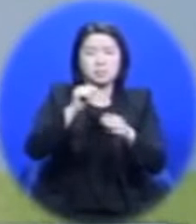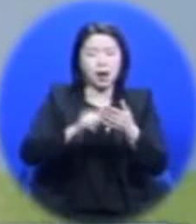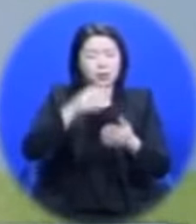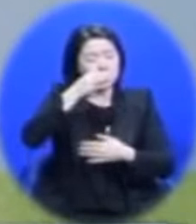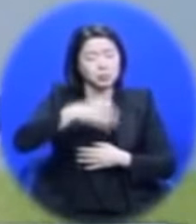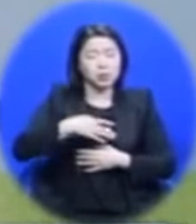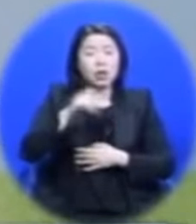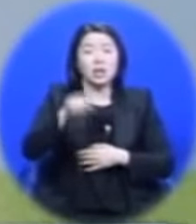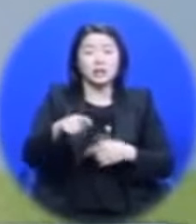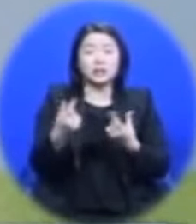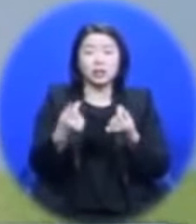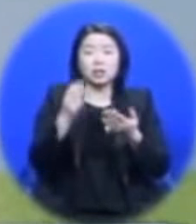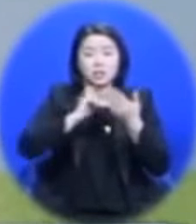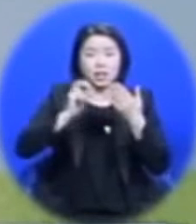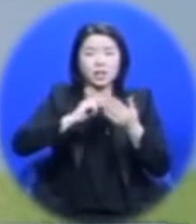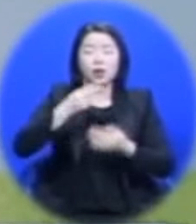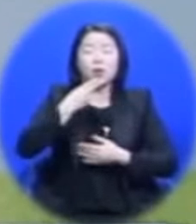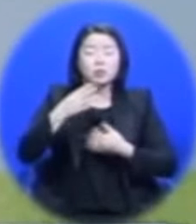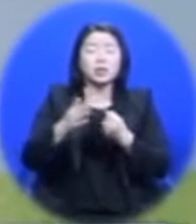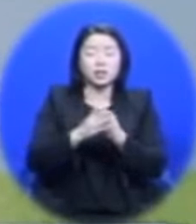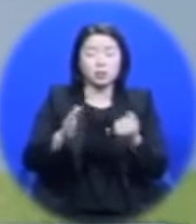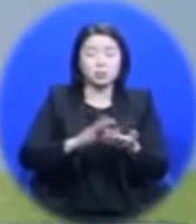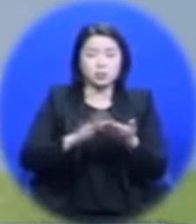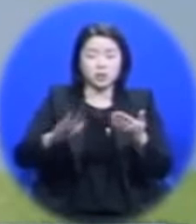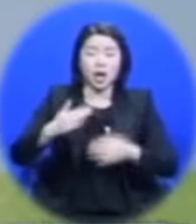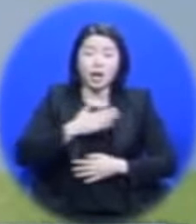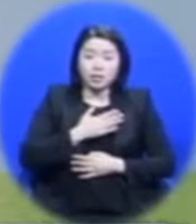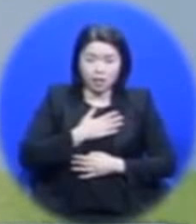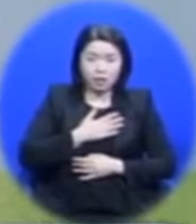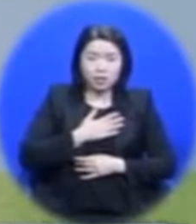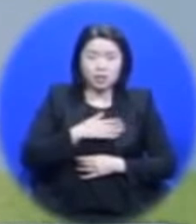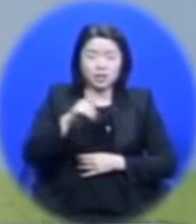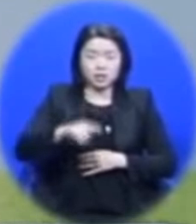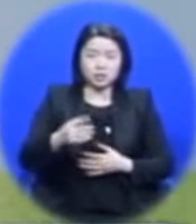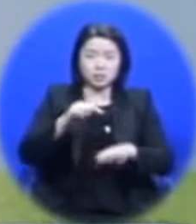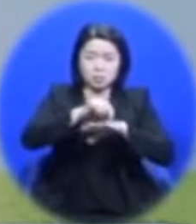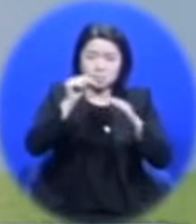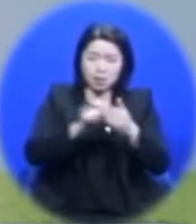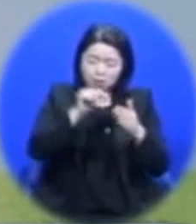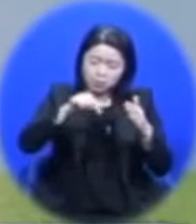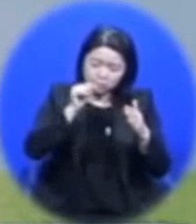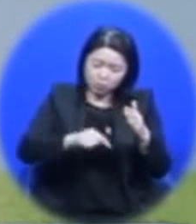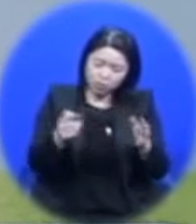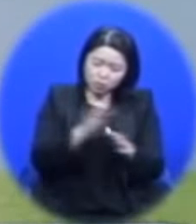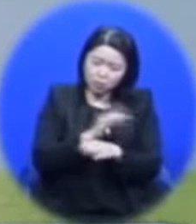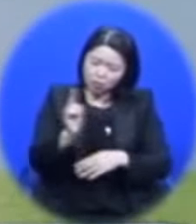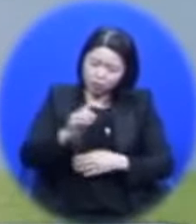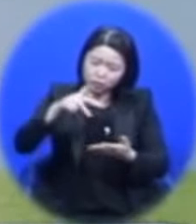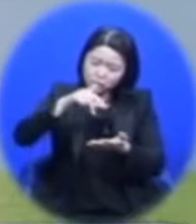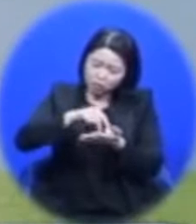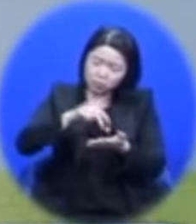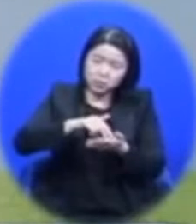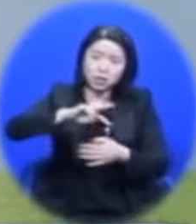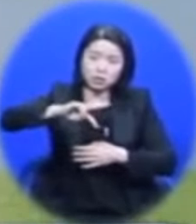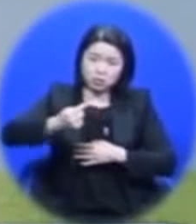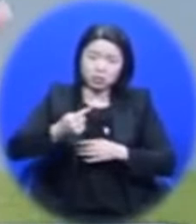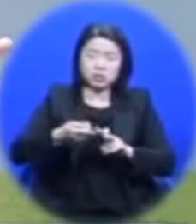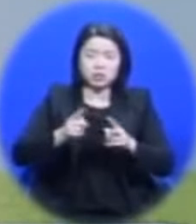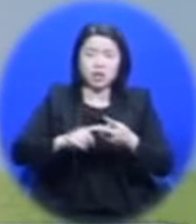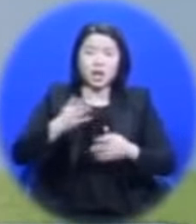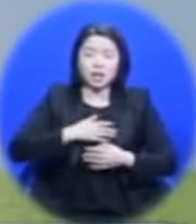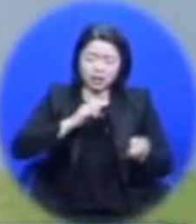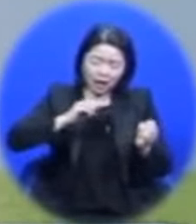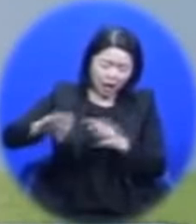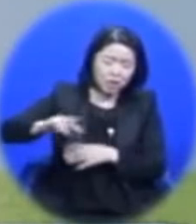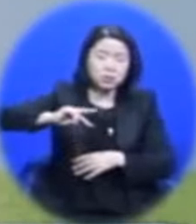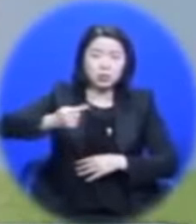왜냐하면 그런 찬양이 없으니까. 내게는 그 마음 속에서부터 어떤 형편이든지 심지어 내 걸 다